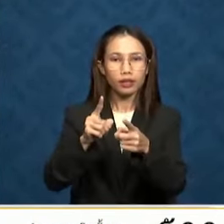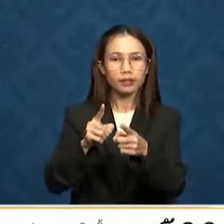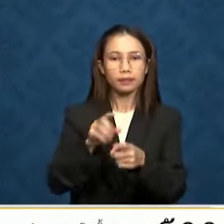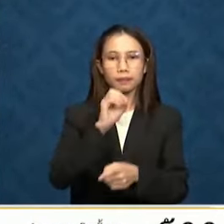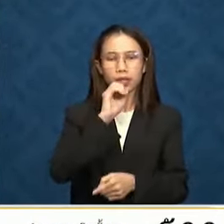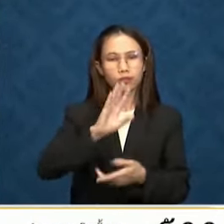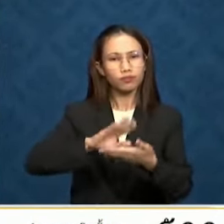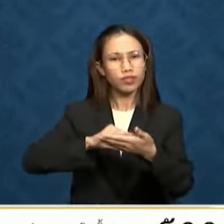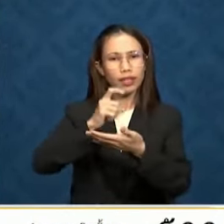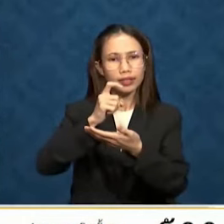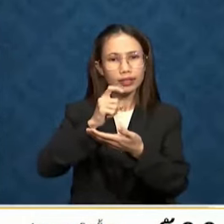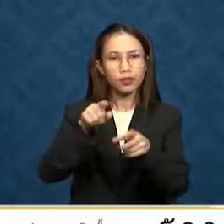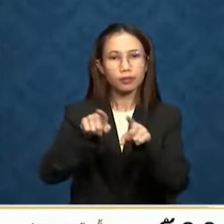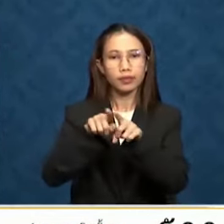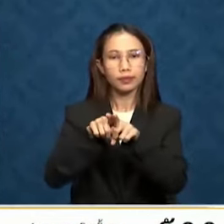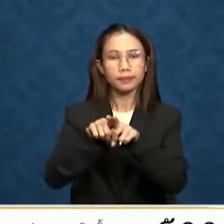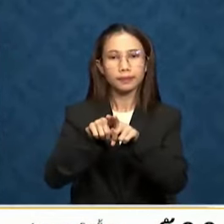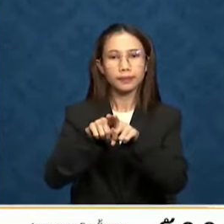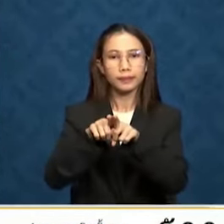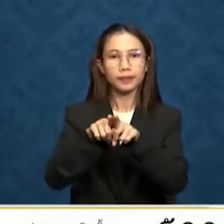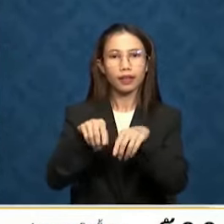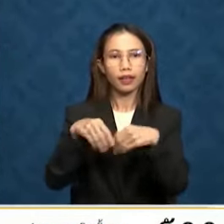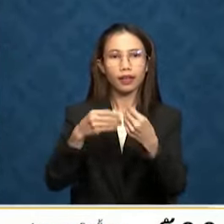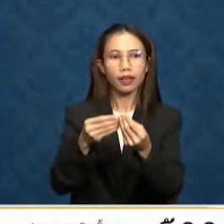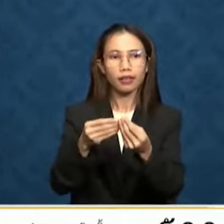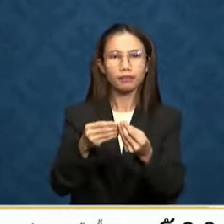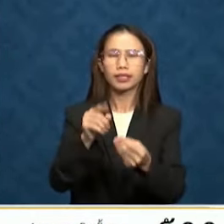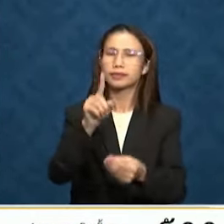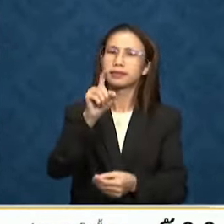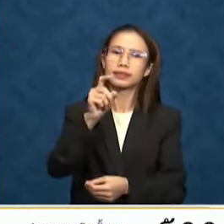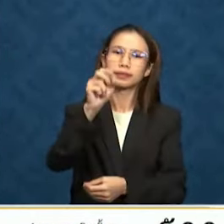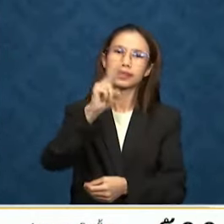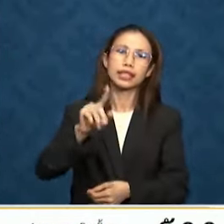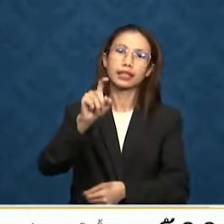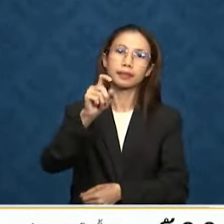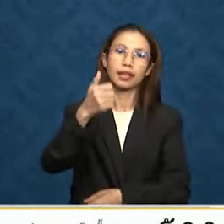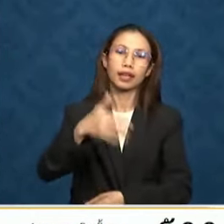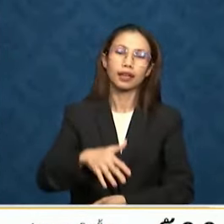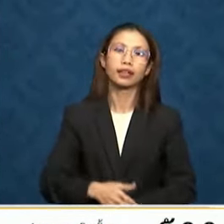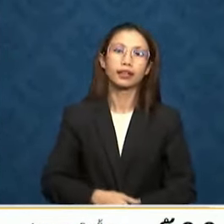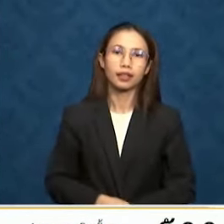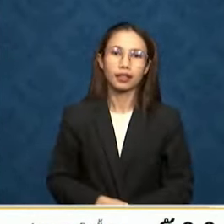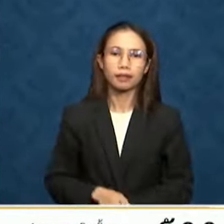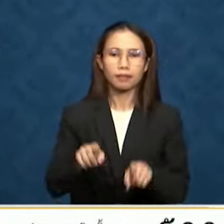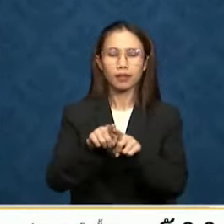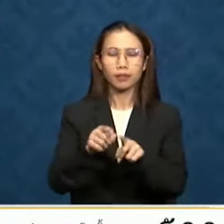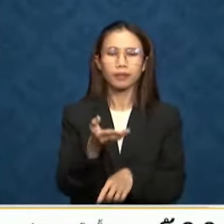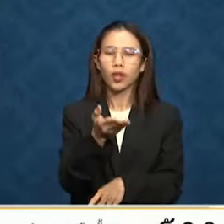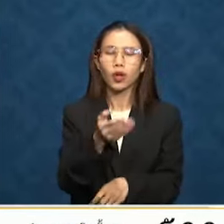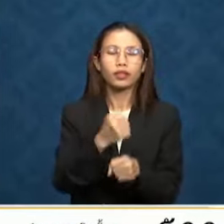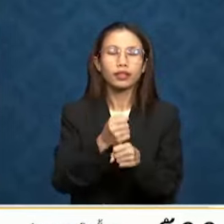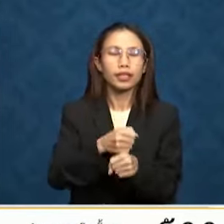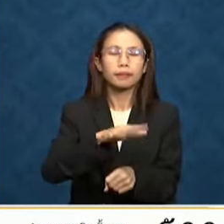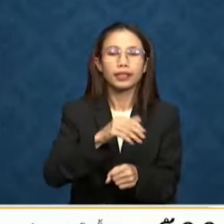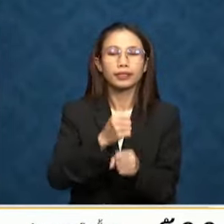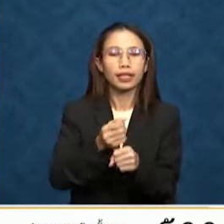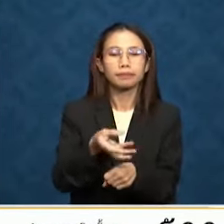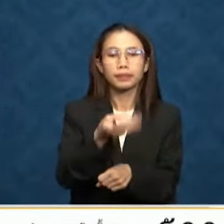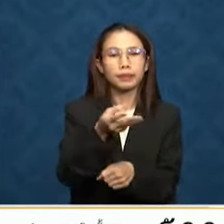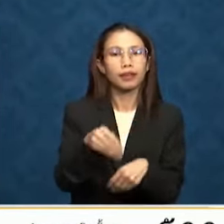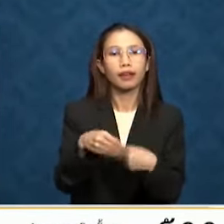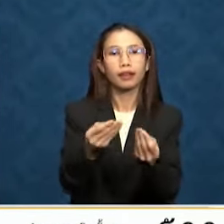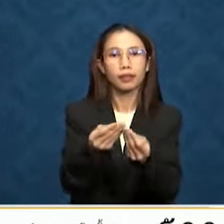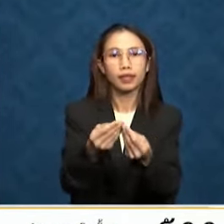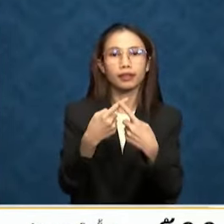Excelเหมือนกับว่าคือมันใช้ไม่ได้อ่ะค่ะท่านประธานนะคะเป็นเหมือนแบบขอทำแบบขอไปทีอ่ะค่ะ